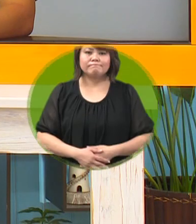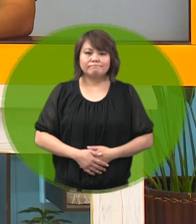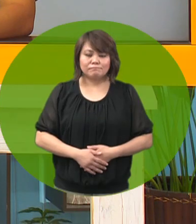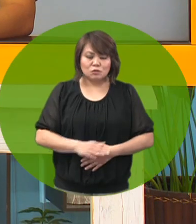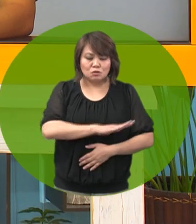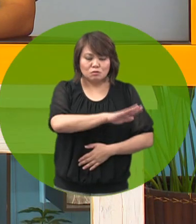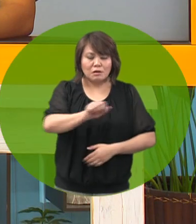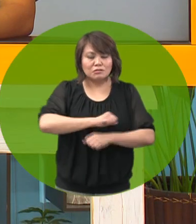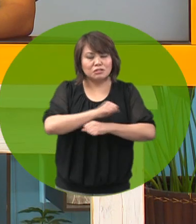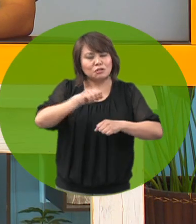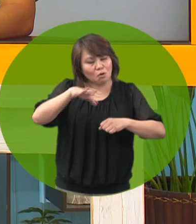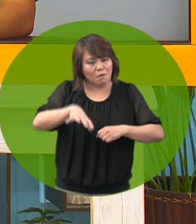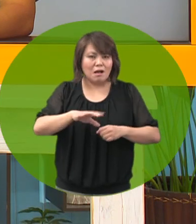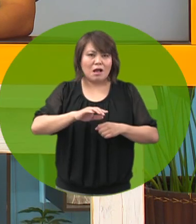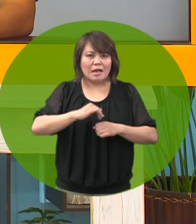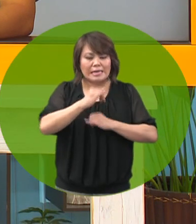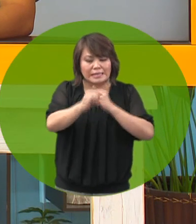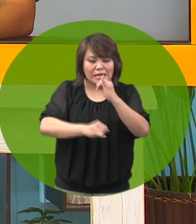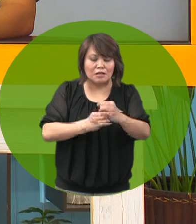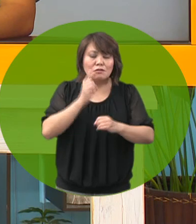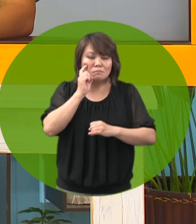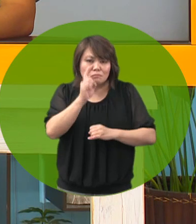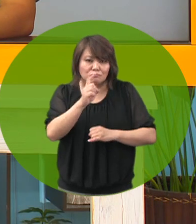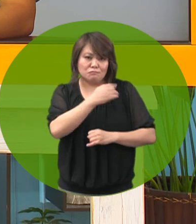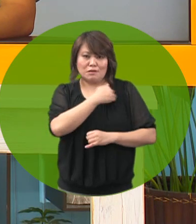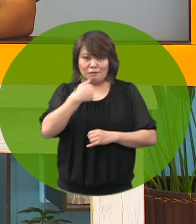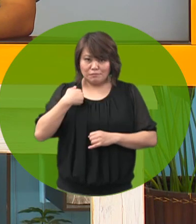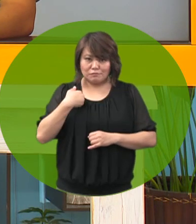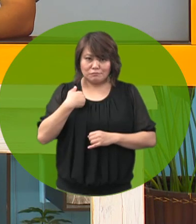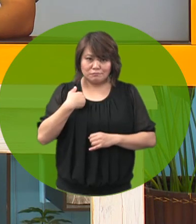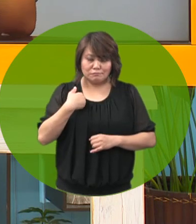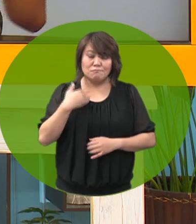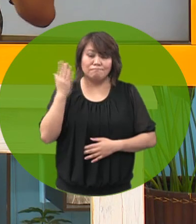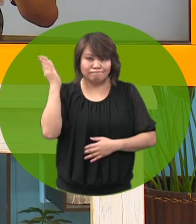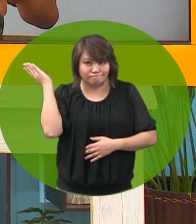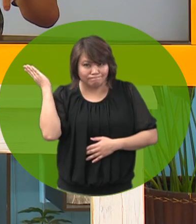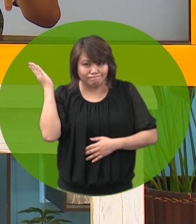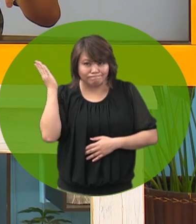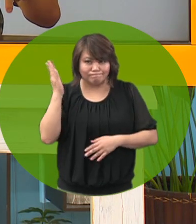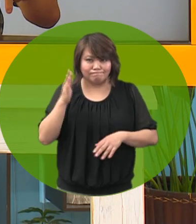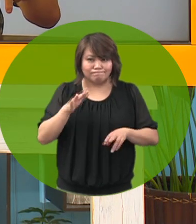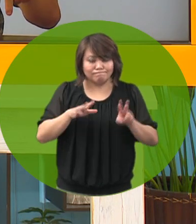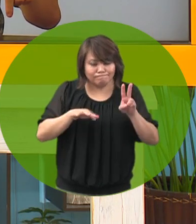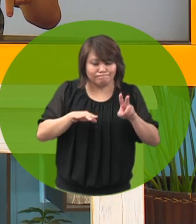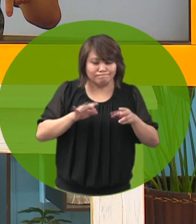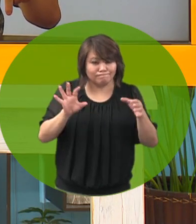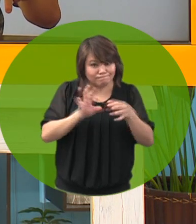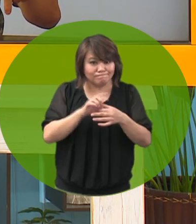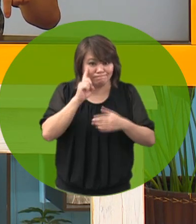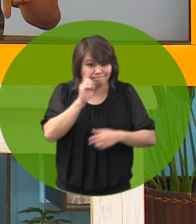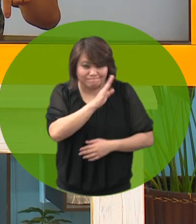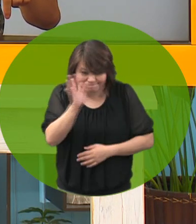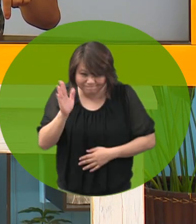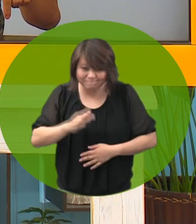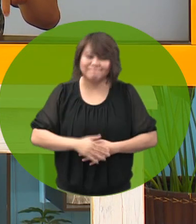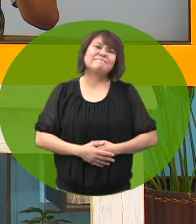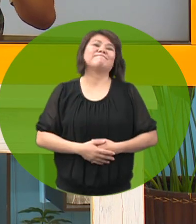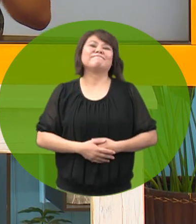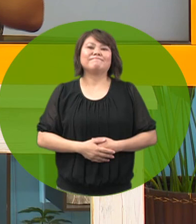うまんちゅ広場はインターネットでもご覧いただけます。こちらへぜひアクセスしてくださいね。